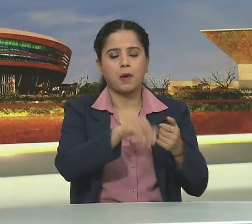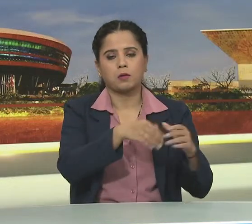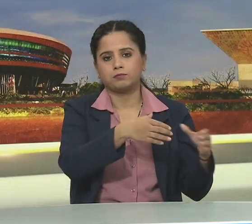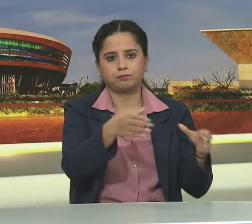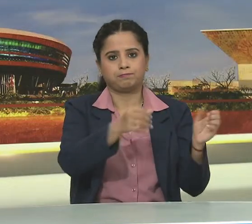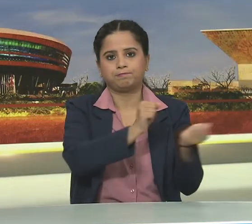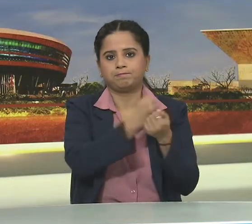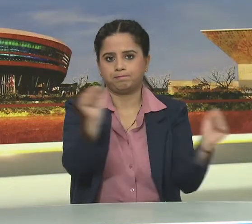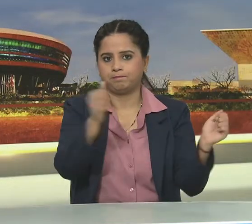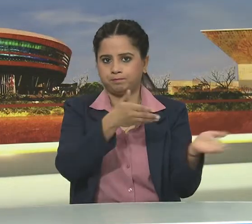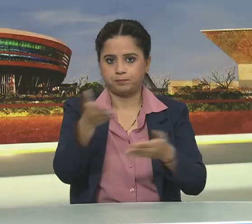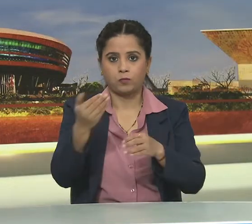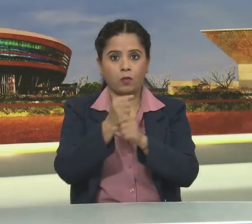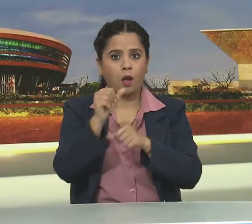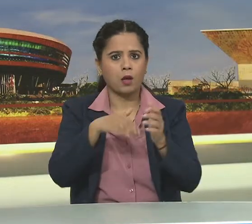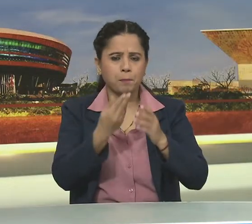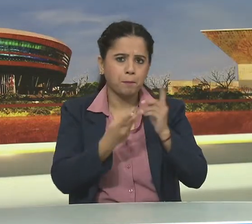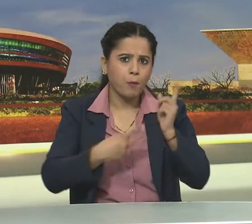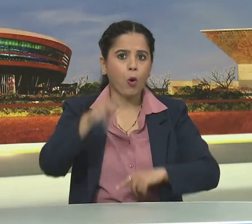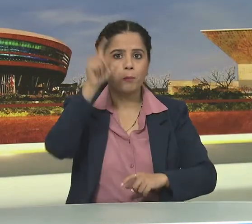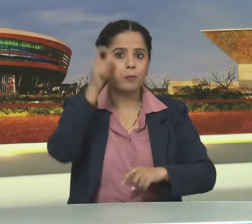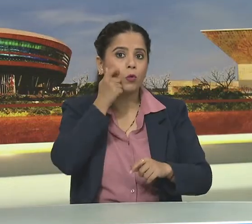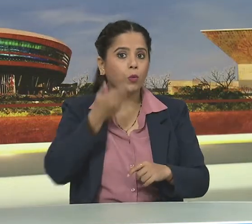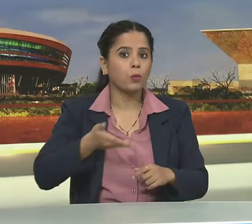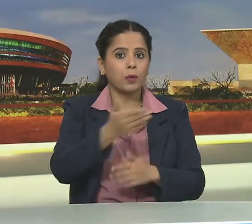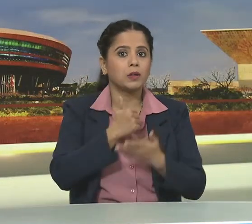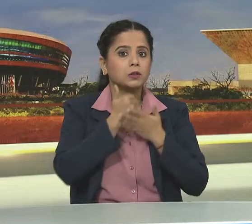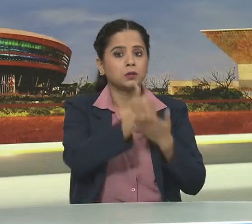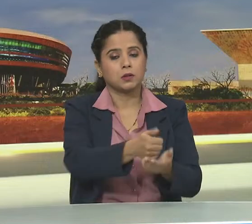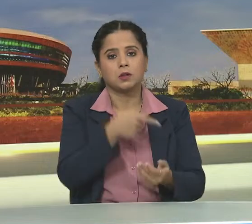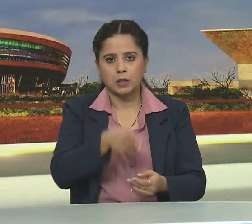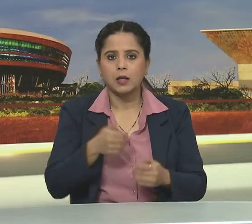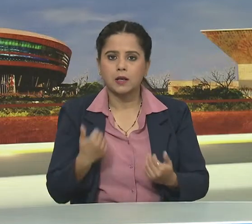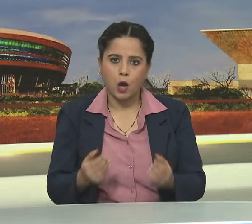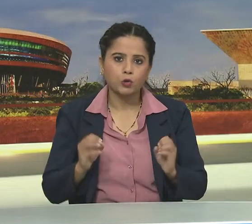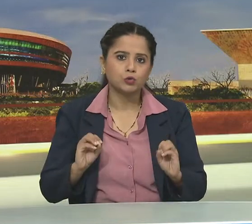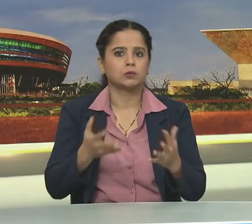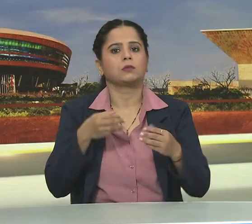रिहा। गजा में अतिरिक्त मानवीय सहायता पहुंचनी होगी शुरू।